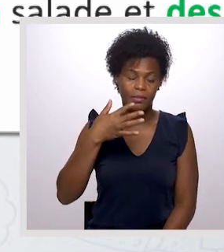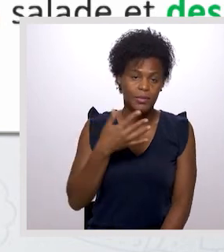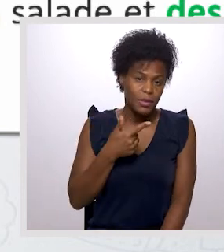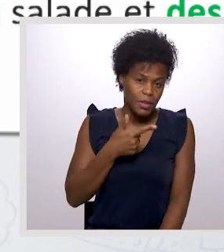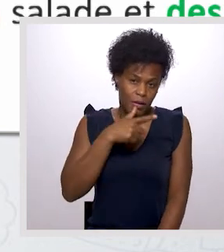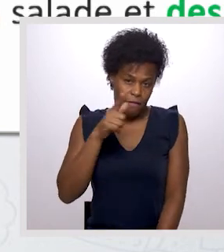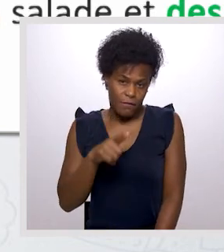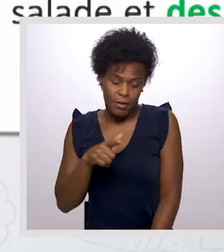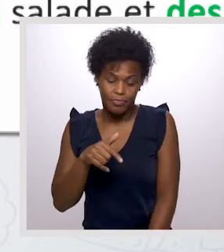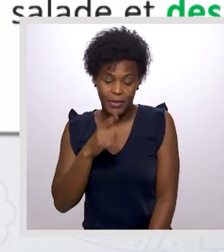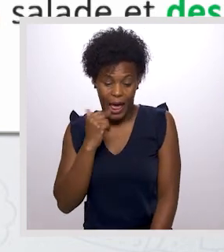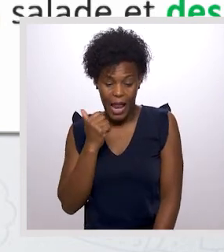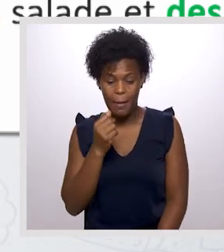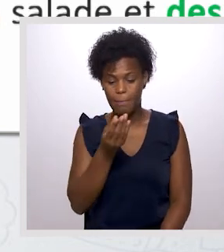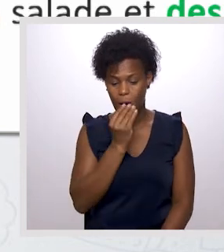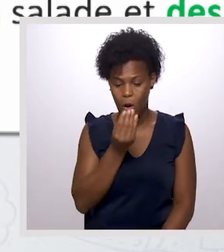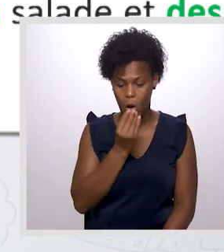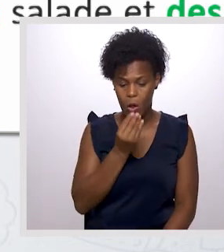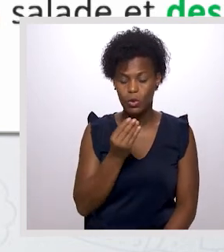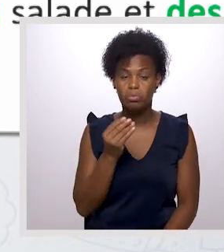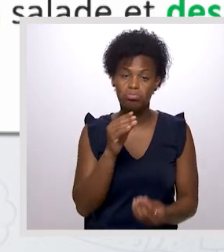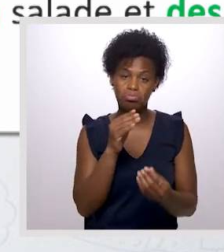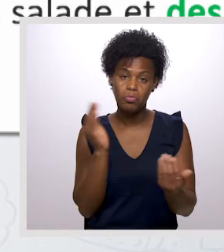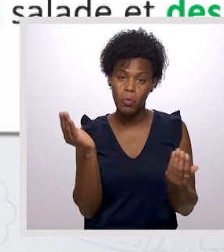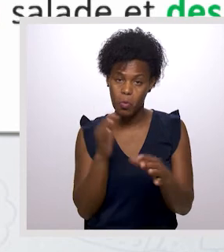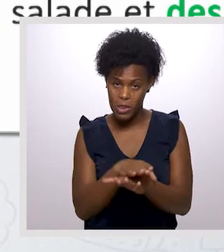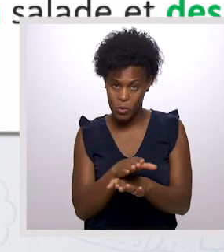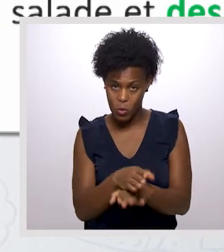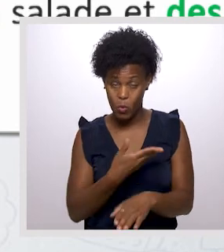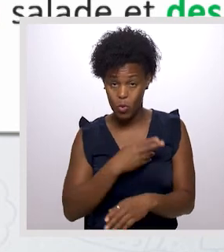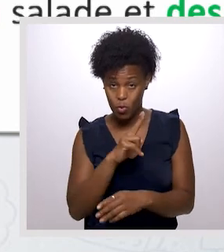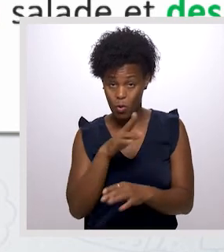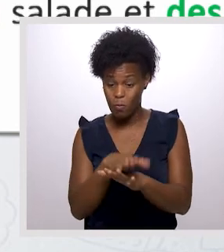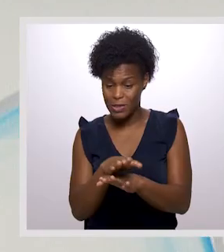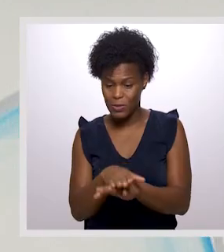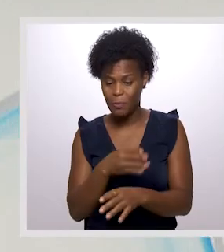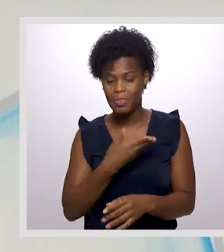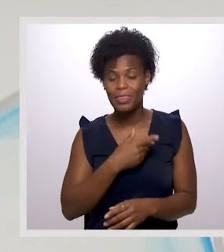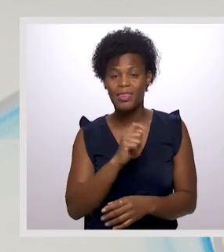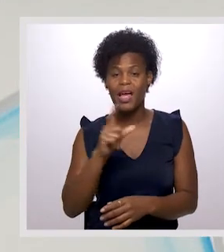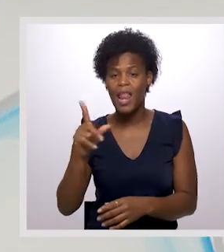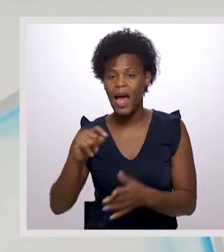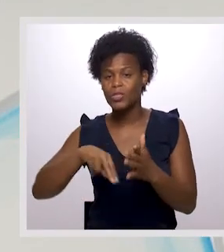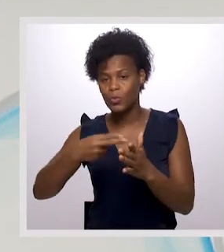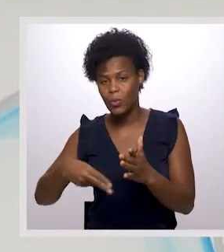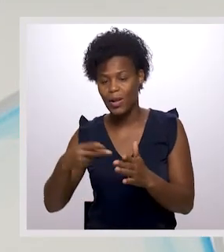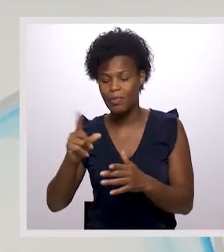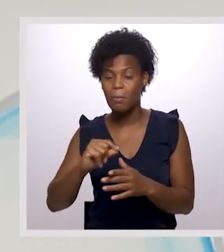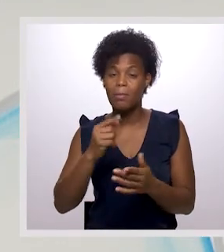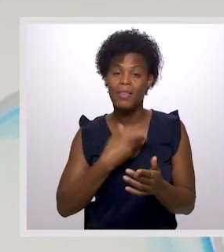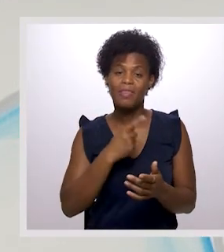la salade et des fruits. Ça va? Tout le monde a bien fait son